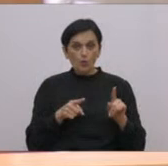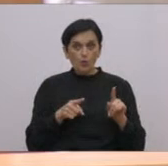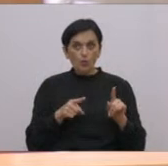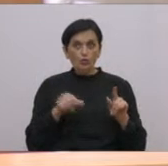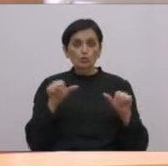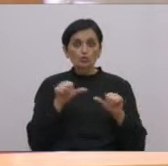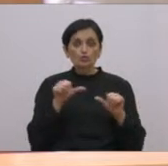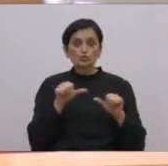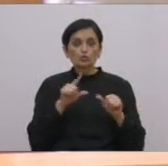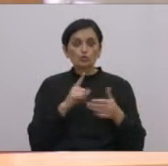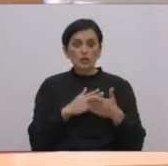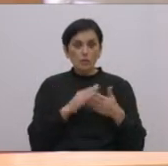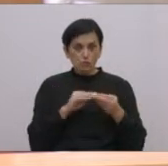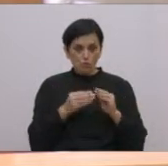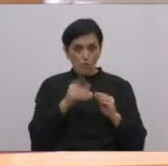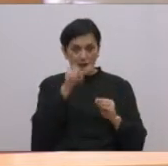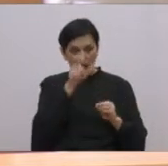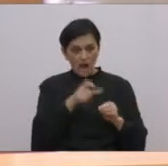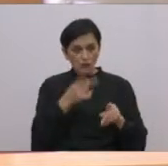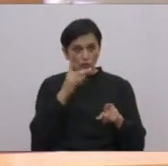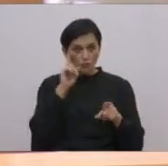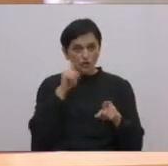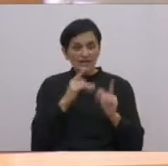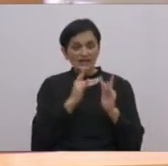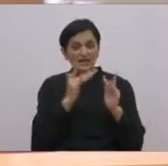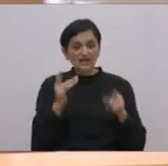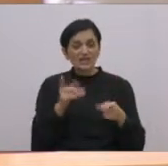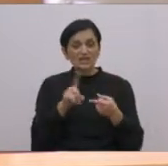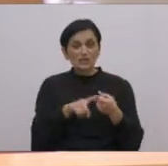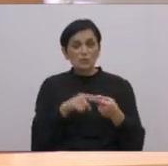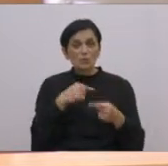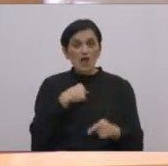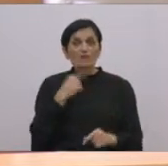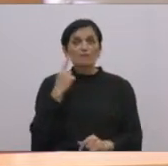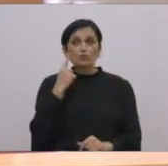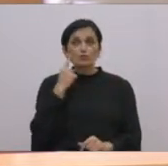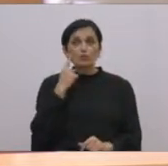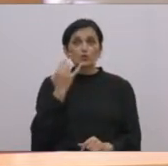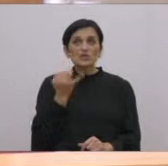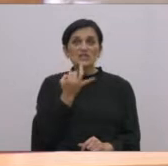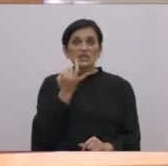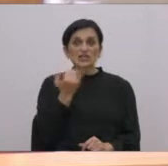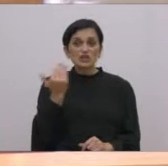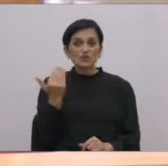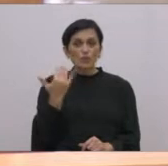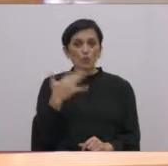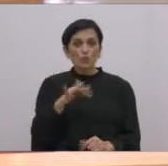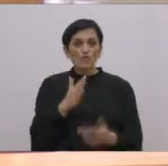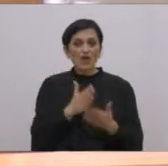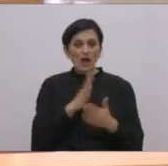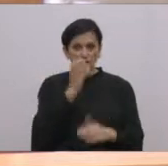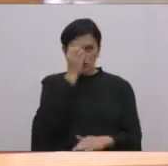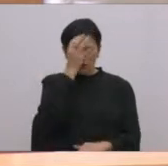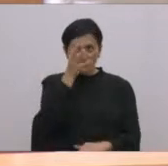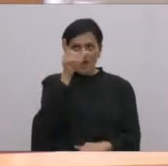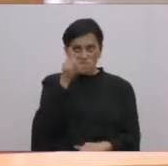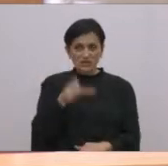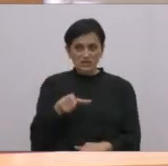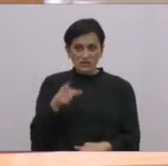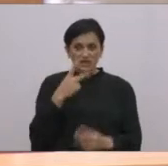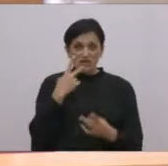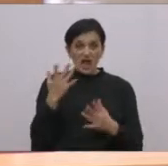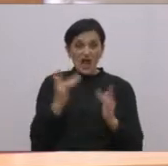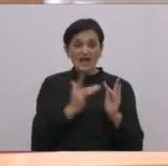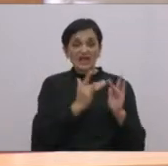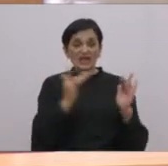რა არის პრობლემა რომ ადამიანებმა იცოდნენ რა მოხდა ამ ხიდან დაკავშირებით. მე ფიქრობ ინტერესი თქვენი უკვე აღარ არის. ჭკვიანი კაცი ხართ როგორც ჩა თქვენი ამ